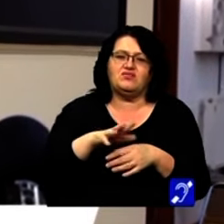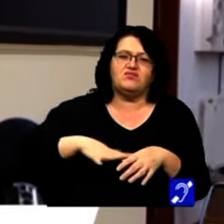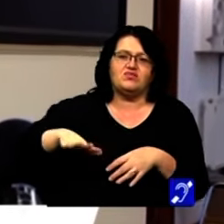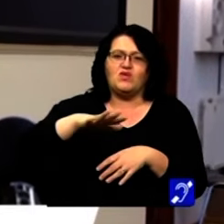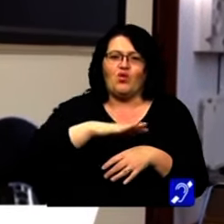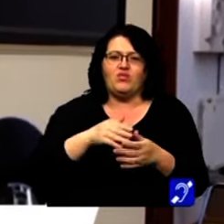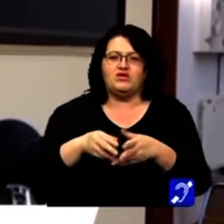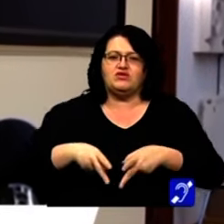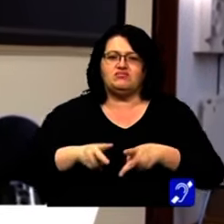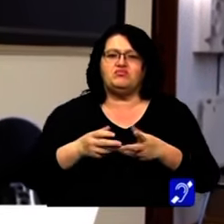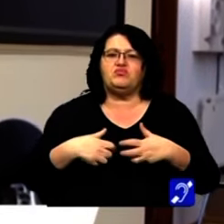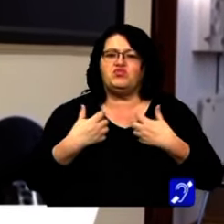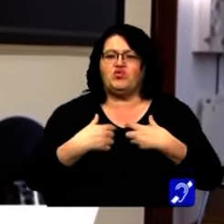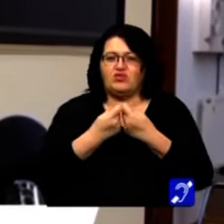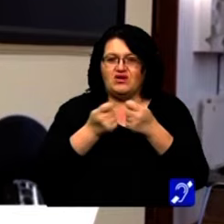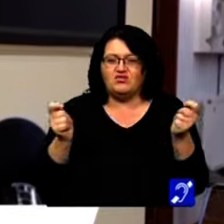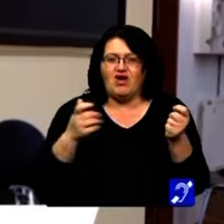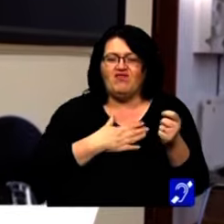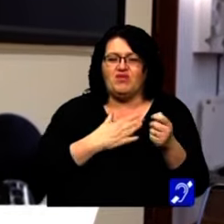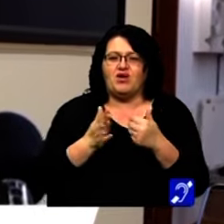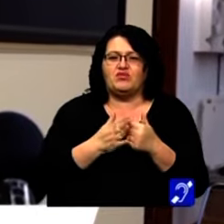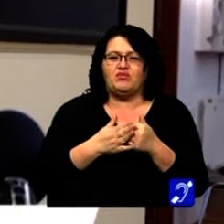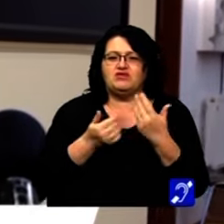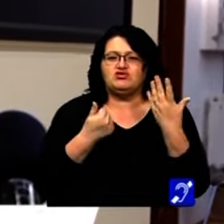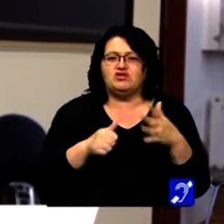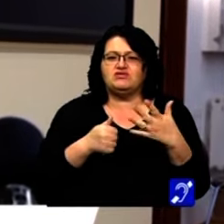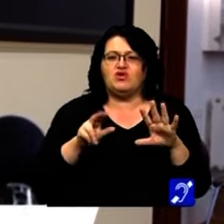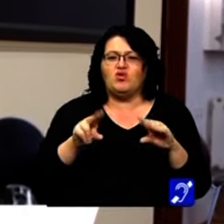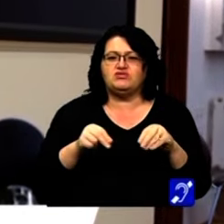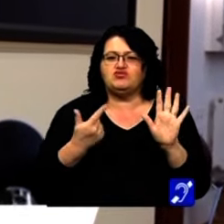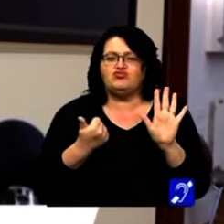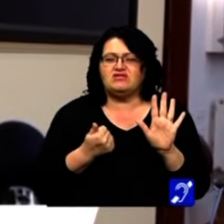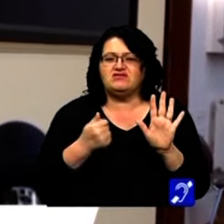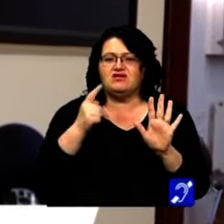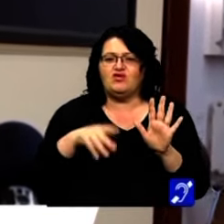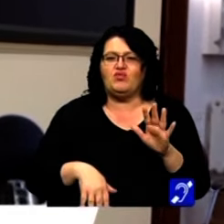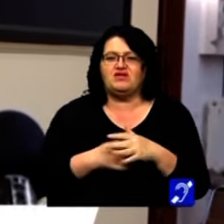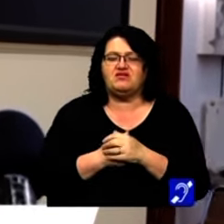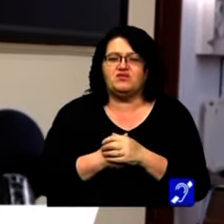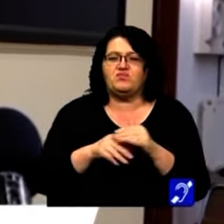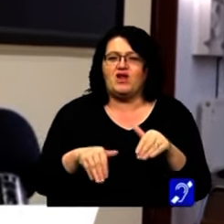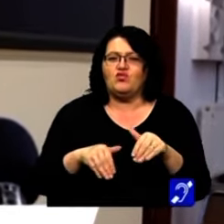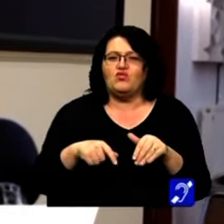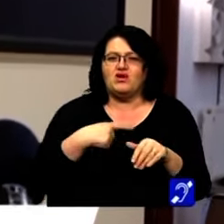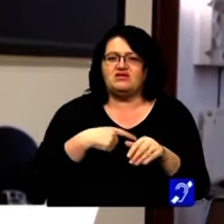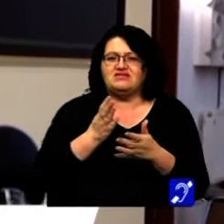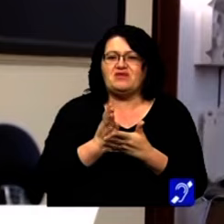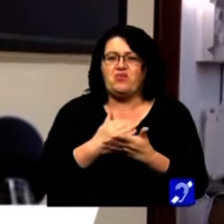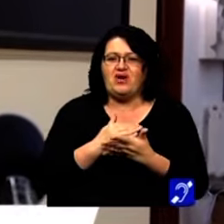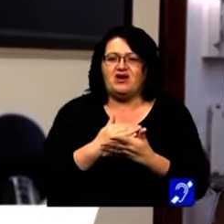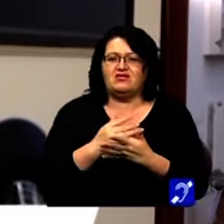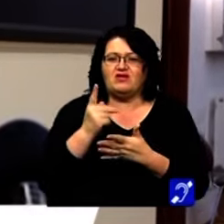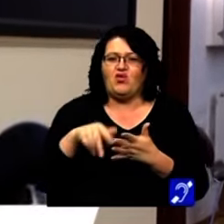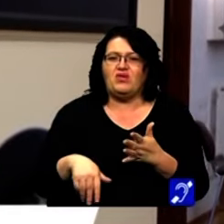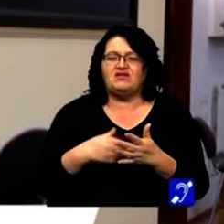spre bucuria tuturor, avem aproximativ 686 de kilometri. Acum ăștia se împart, acești kilometri